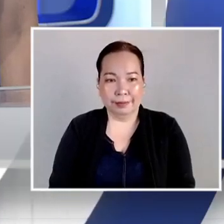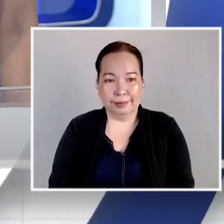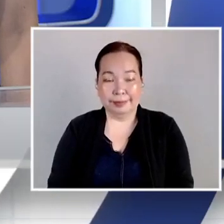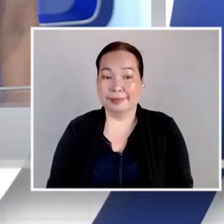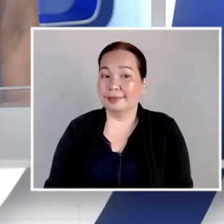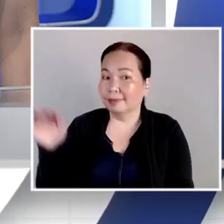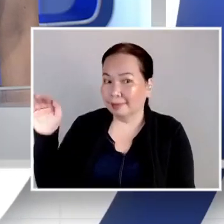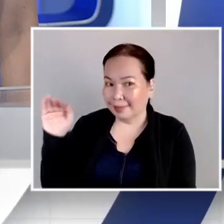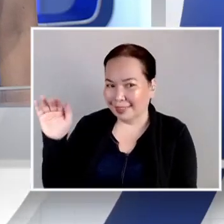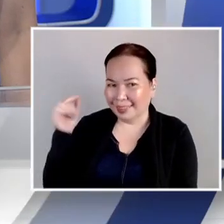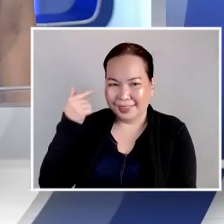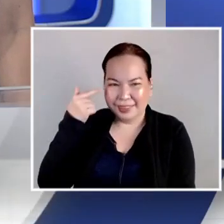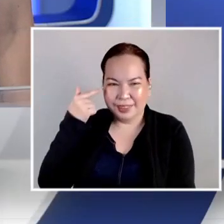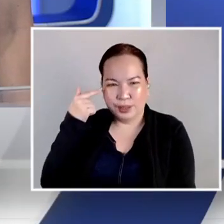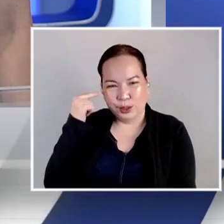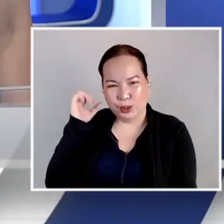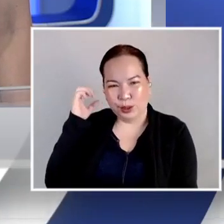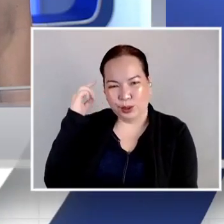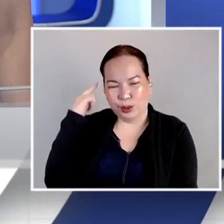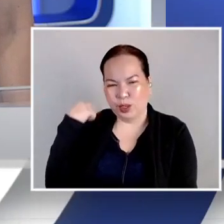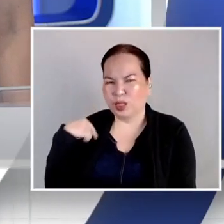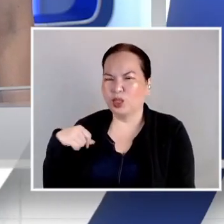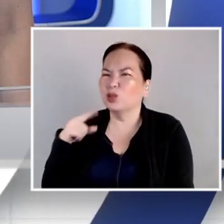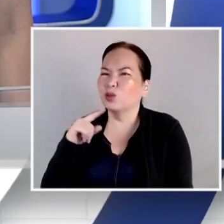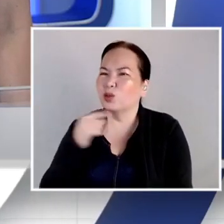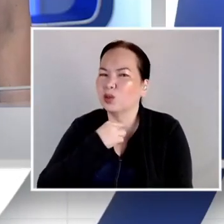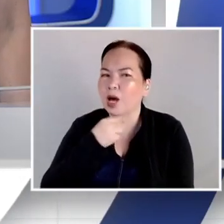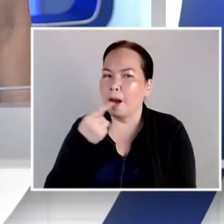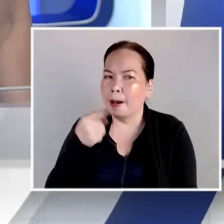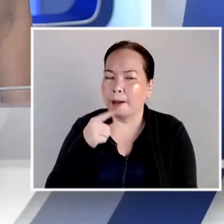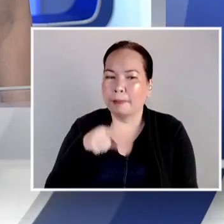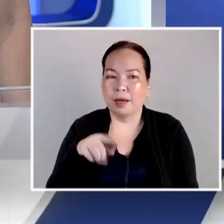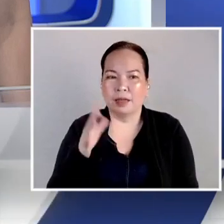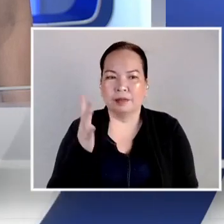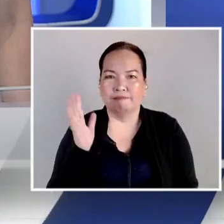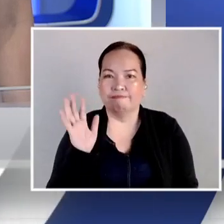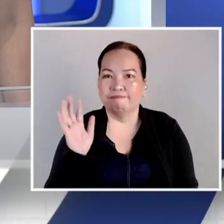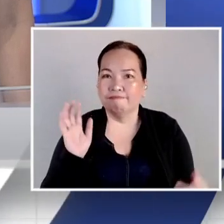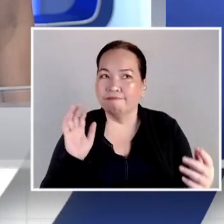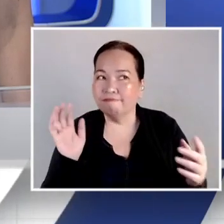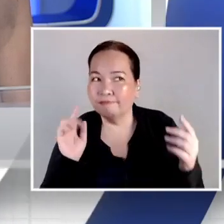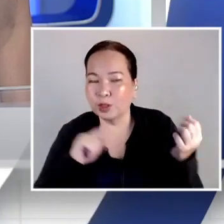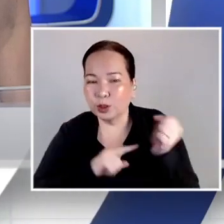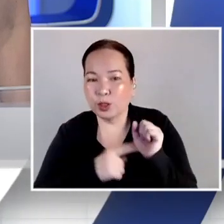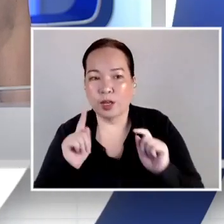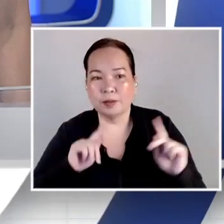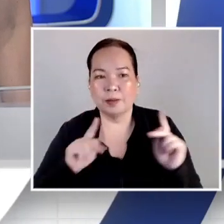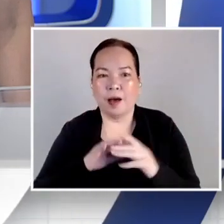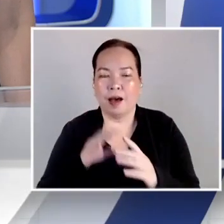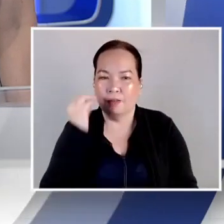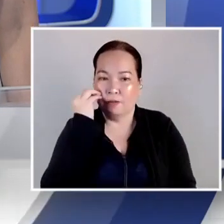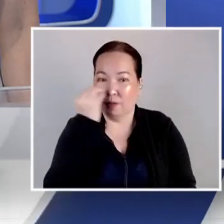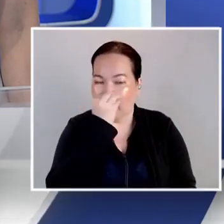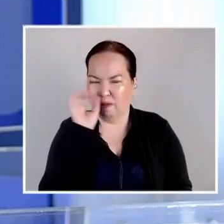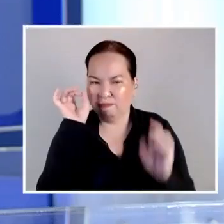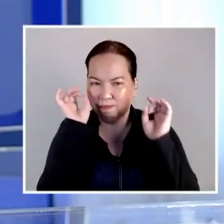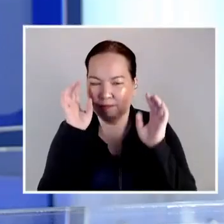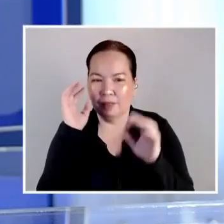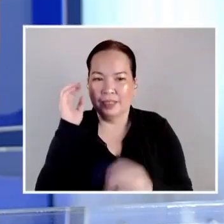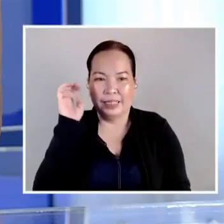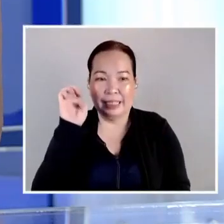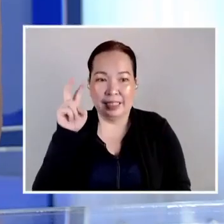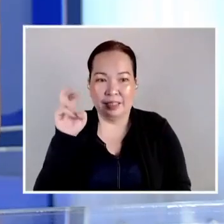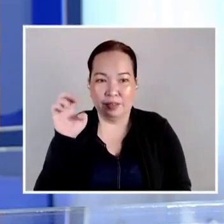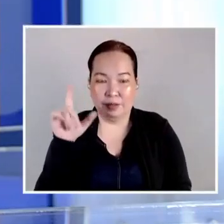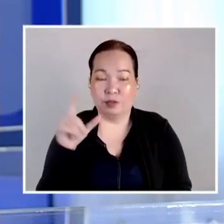Gretchen, anong mga eksena sa celebrity screening ng Flower of Evil? Ati B, umamin si Lovie po, nakabado siya sa pagpapalabas